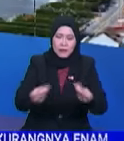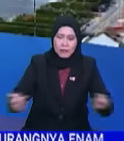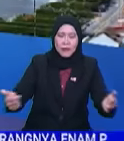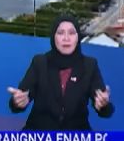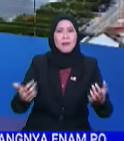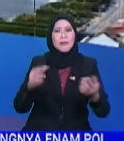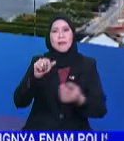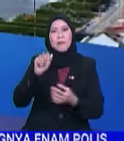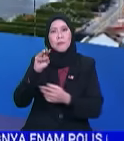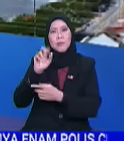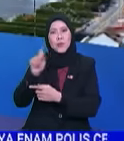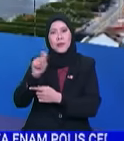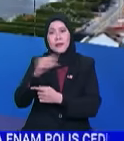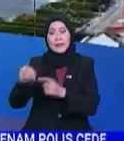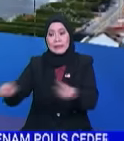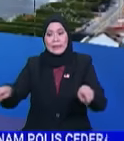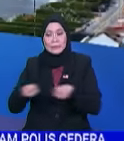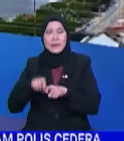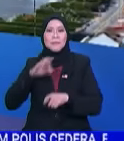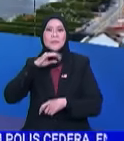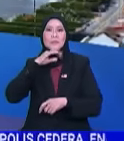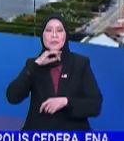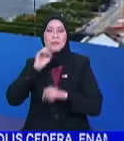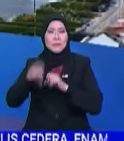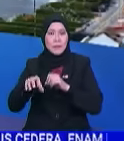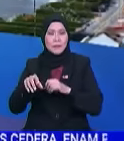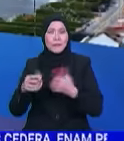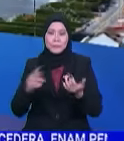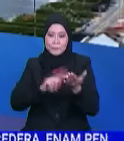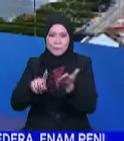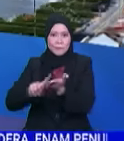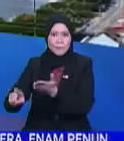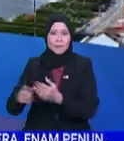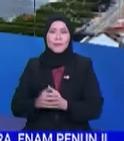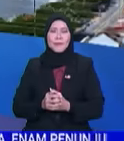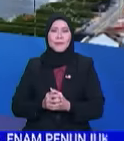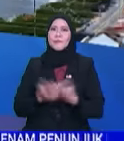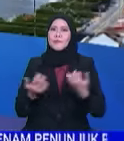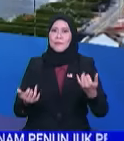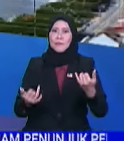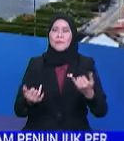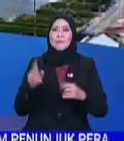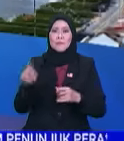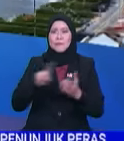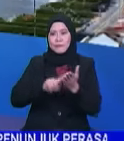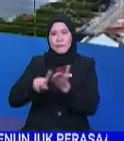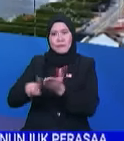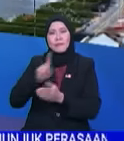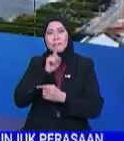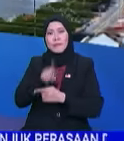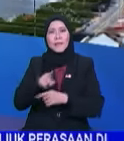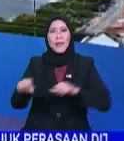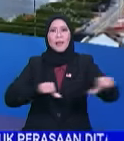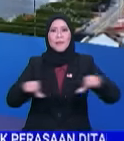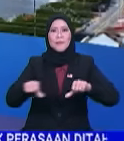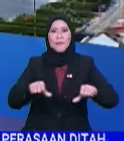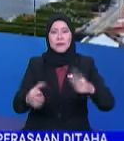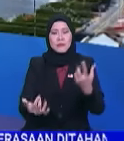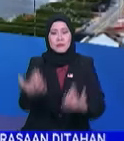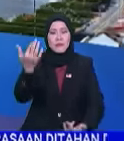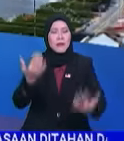beluka dan tapak pelupusan sampah. Menurut pengarah Kirudin Draman, langkah ini diambil bagi memastikan sebarang aktiviti